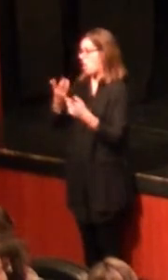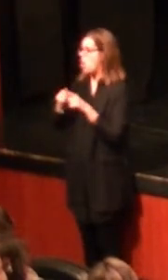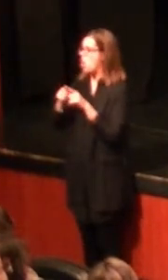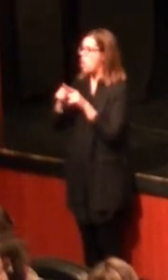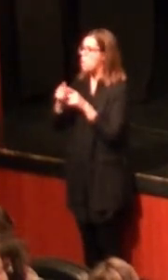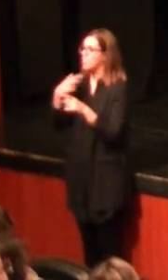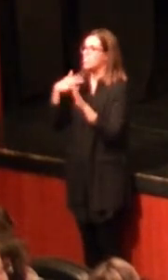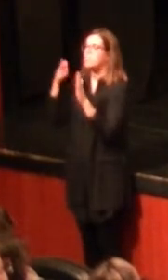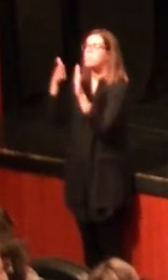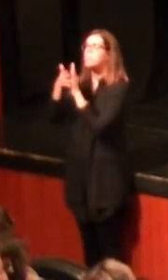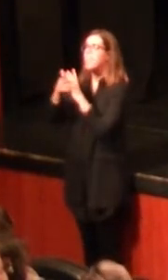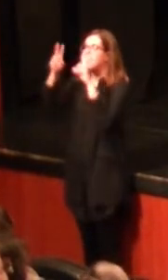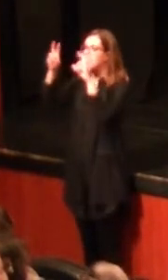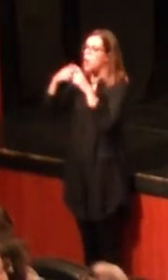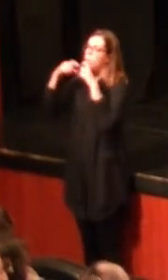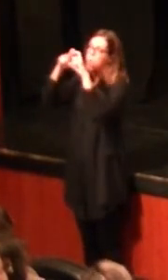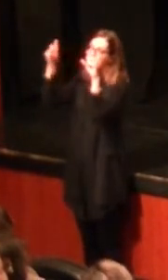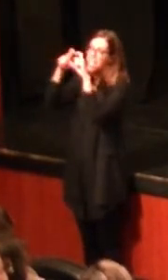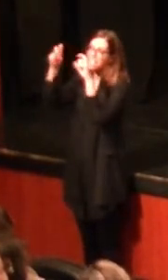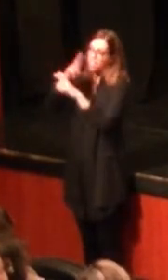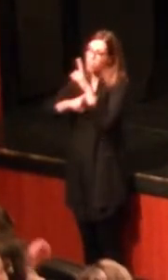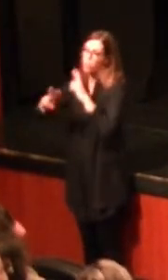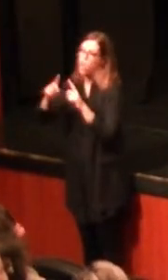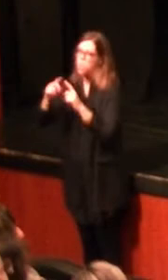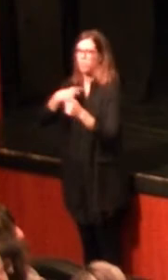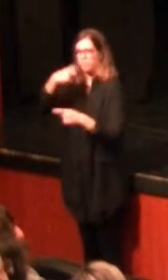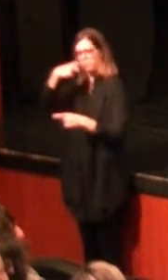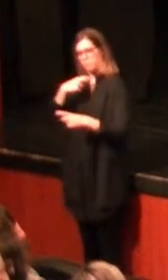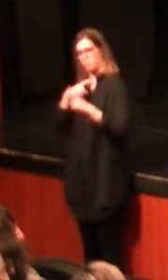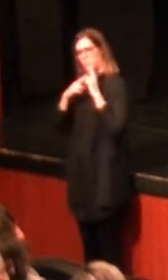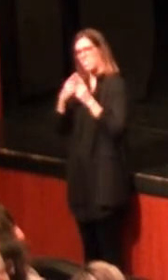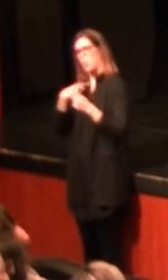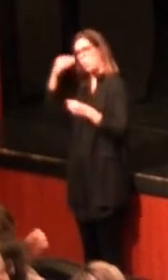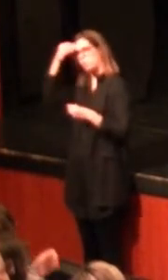més empresarial, diguéssim, a aquelles preguntes que a vegades les persones ens podem fer, no?